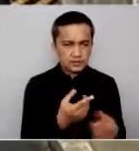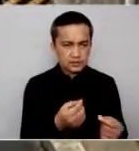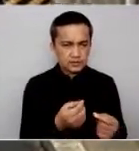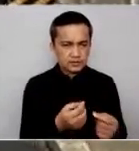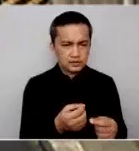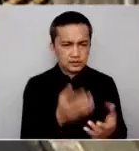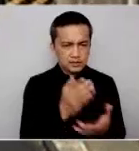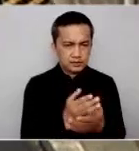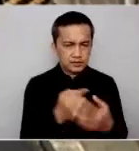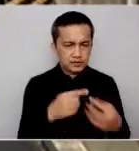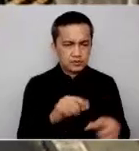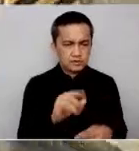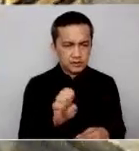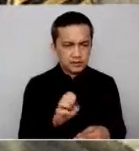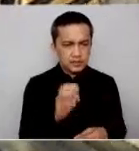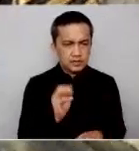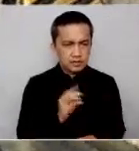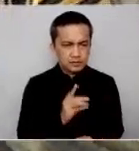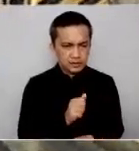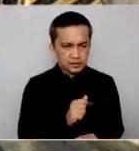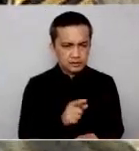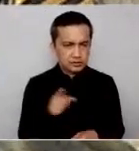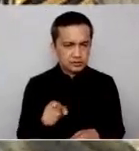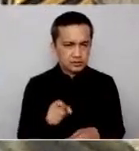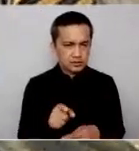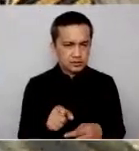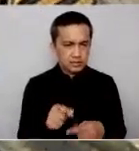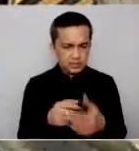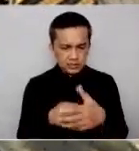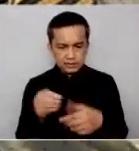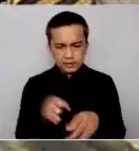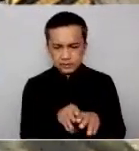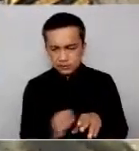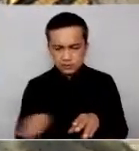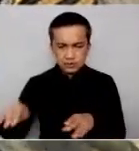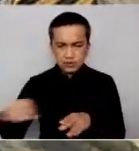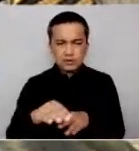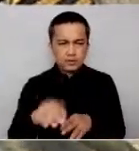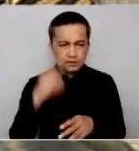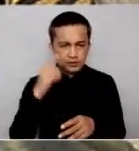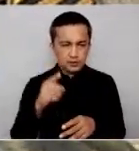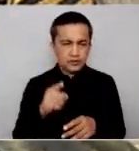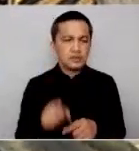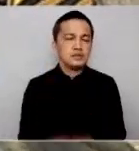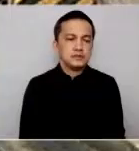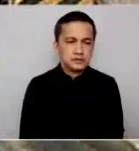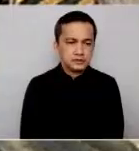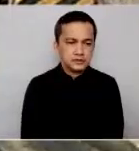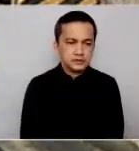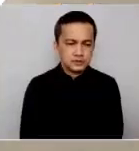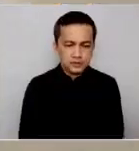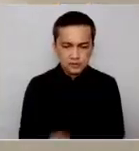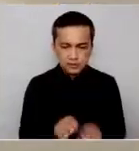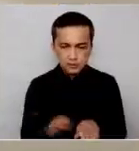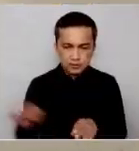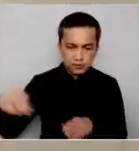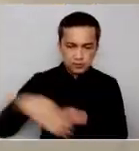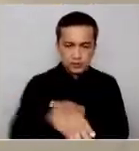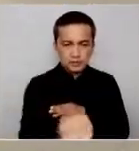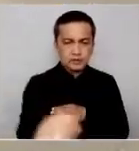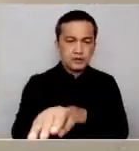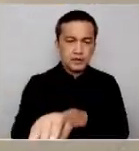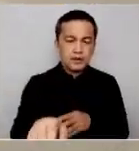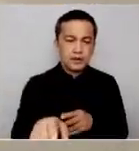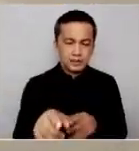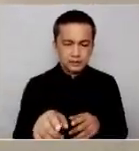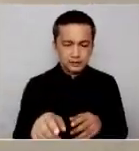ang MMDA. Dito, pansamantalang lalabas sa kalapit na lane ang mga bus para okupahin ito. Babalik din sila sa bus lane kapag nalampasan na